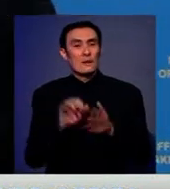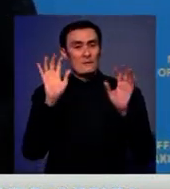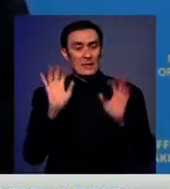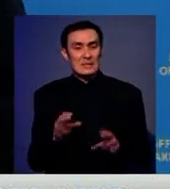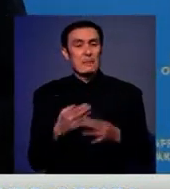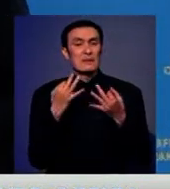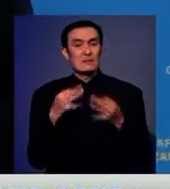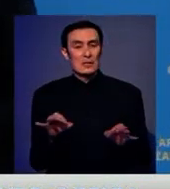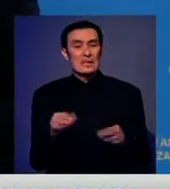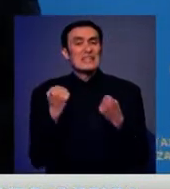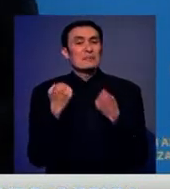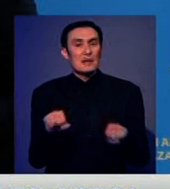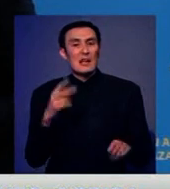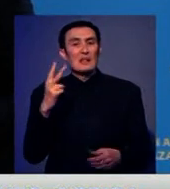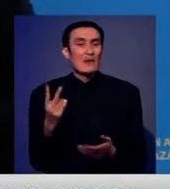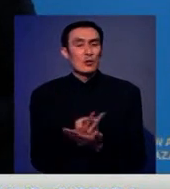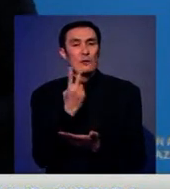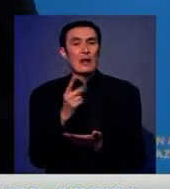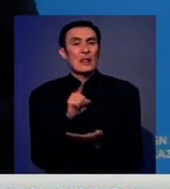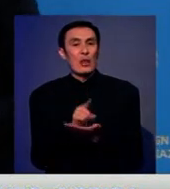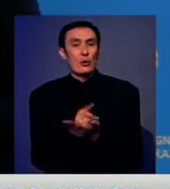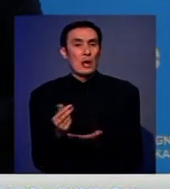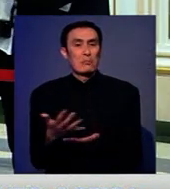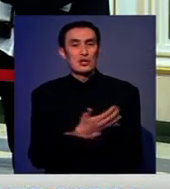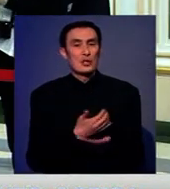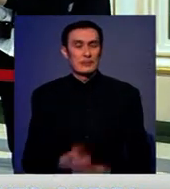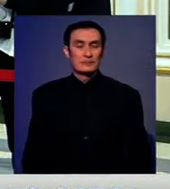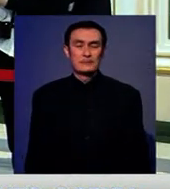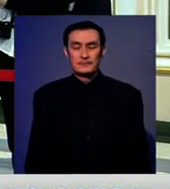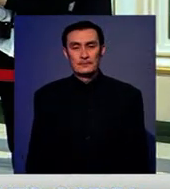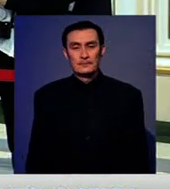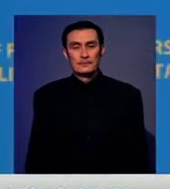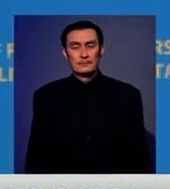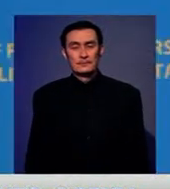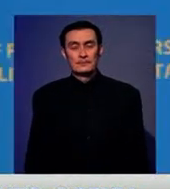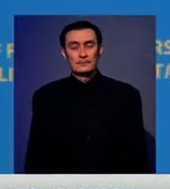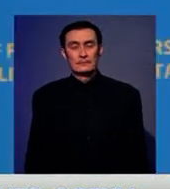которая позволит избегать двойное налогообложение.